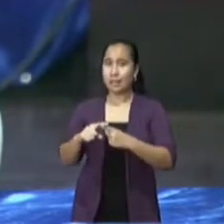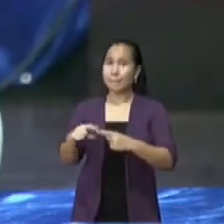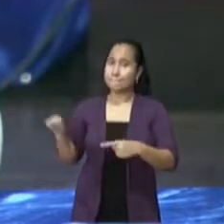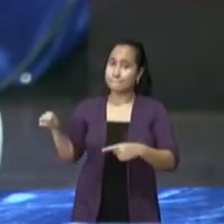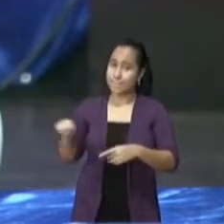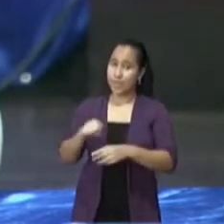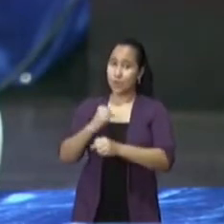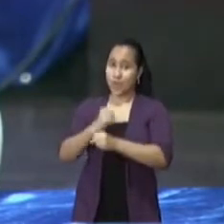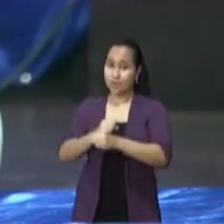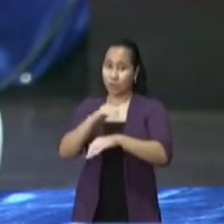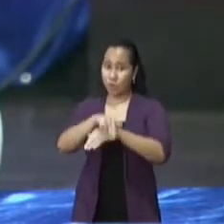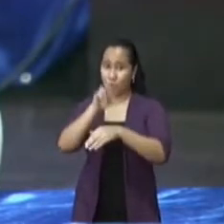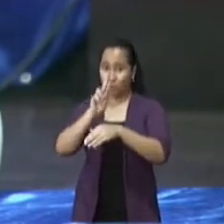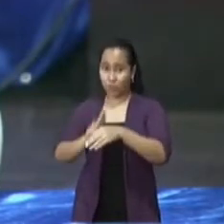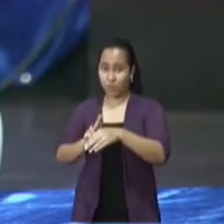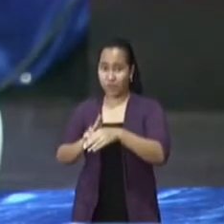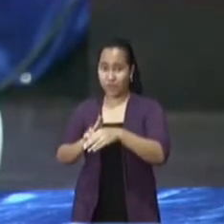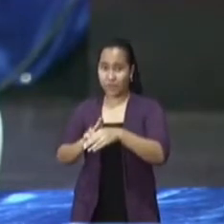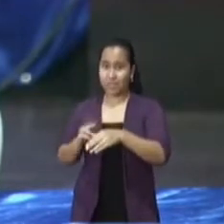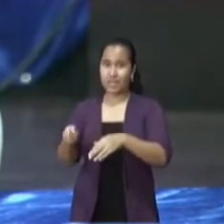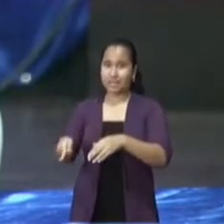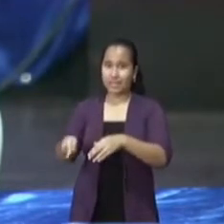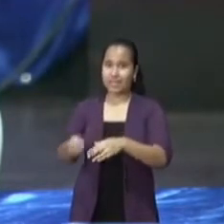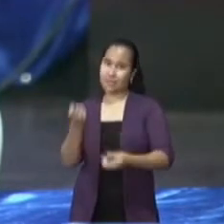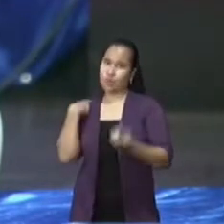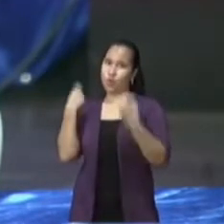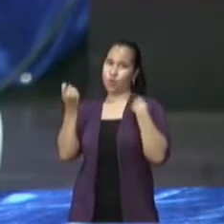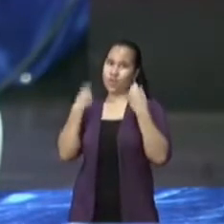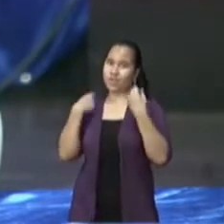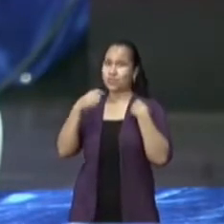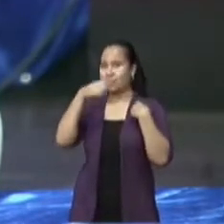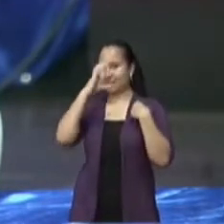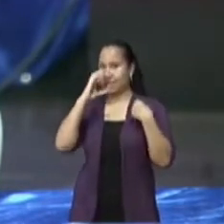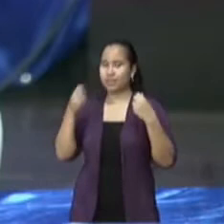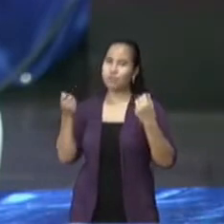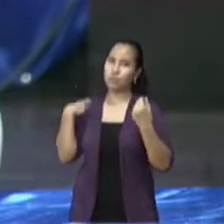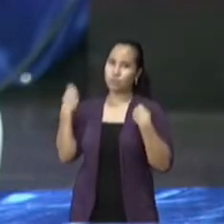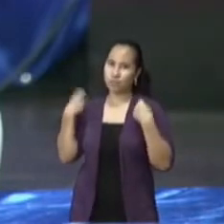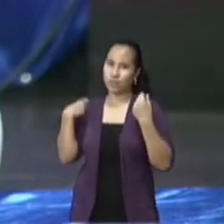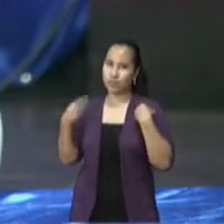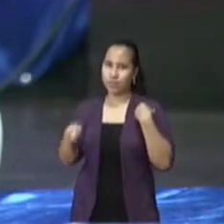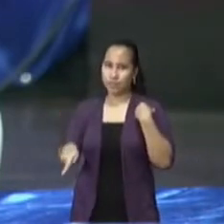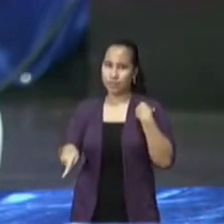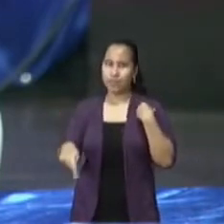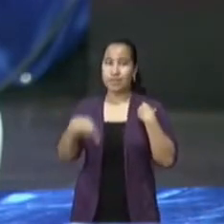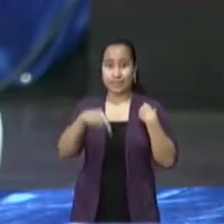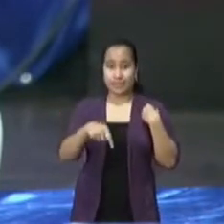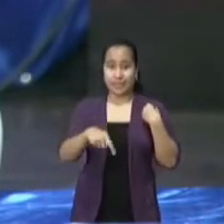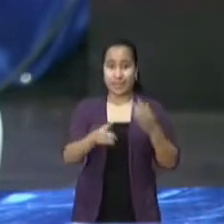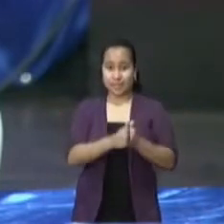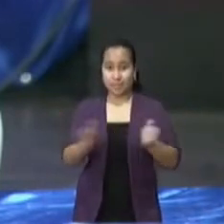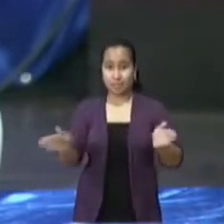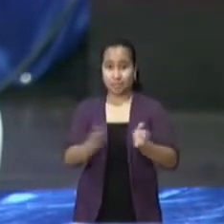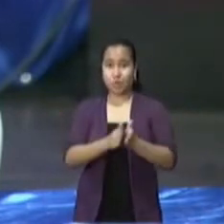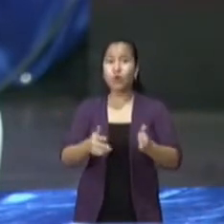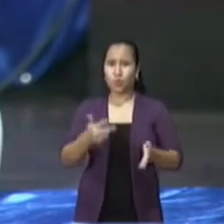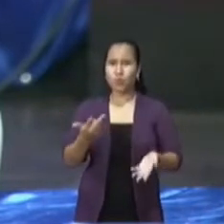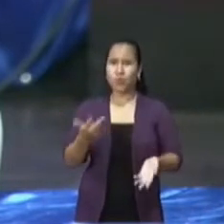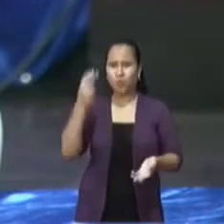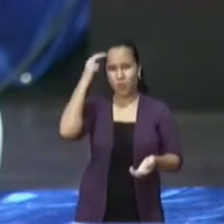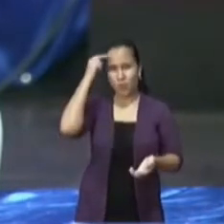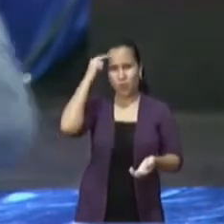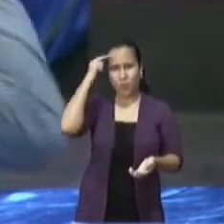medewerking vanuit de overheid, dat is de groep van slijterijen. We weten dat deze periode een periode is waar traditioneel,